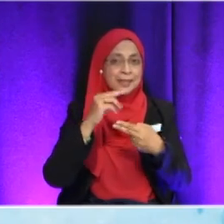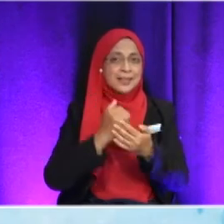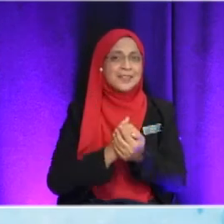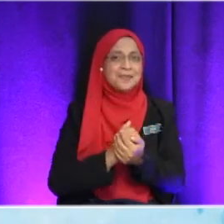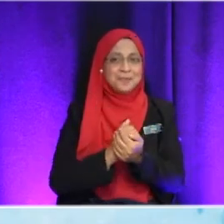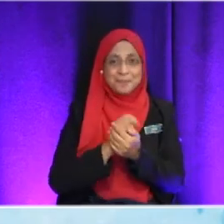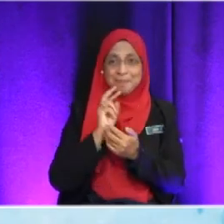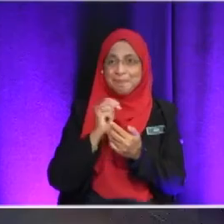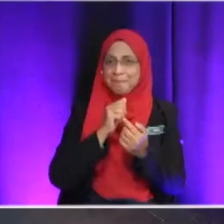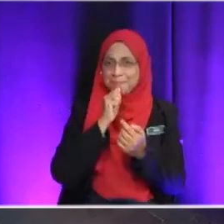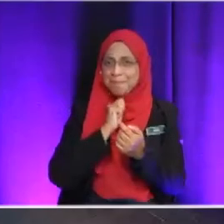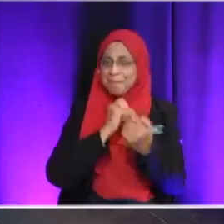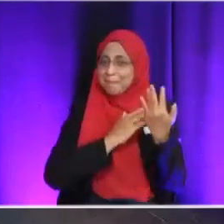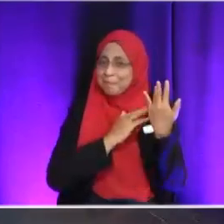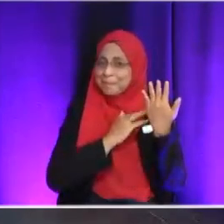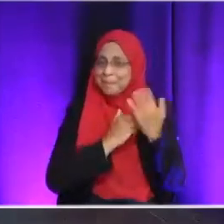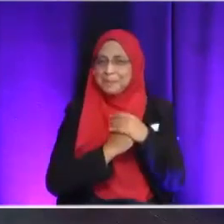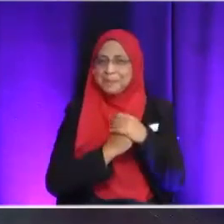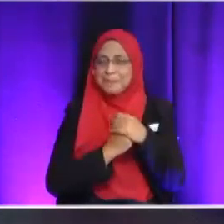letak Kenjeran